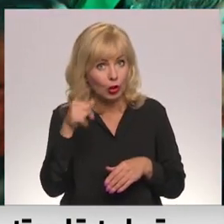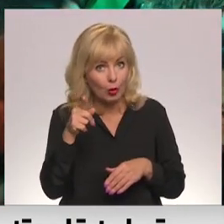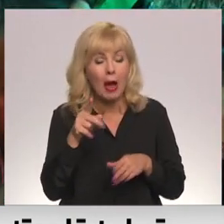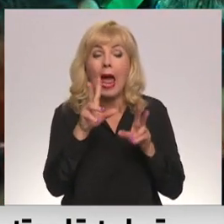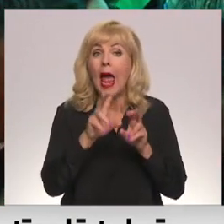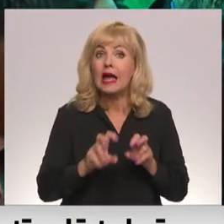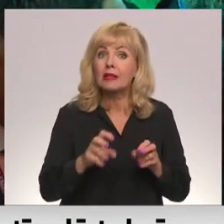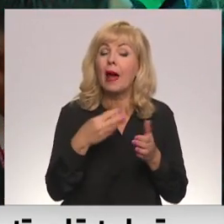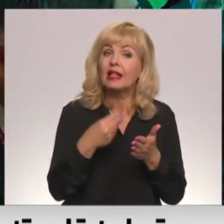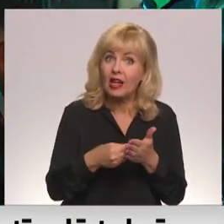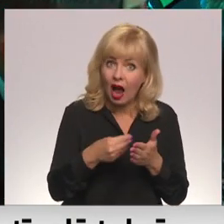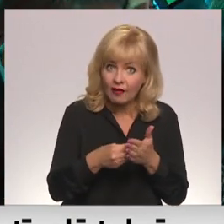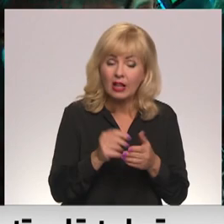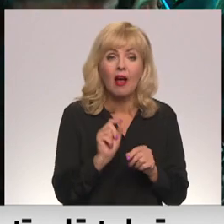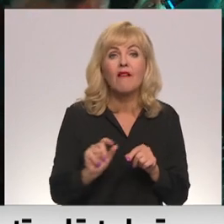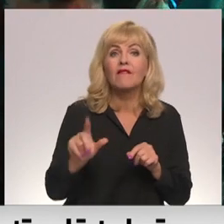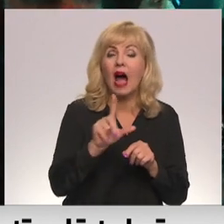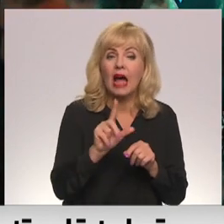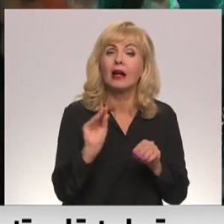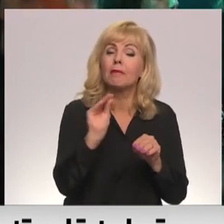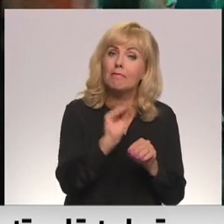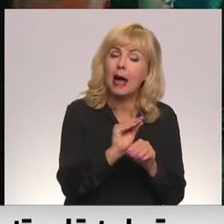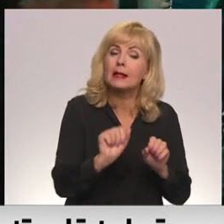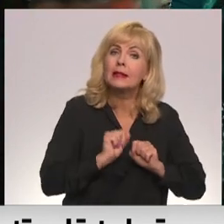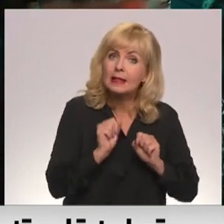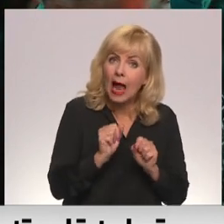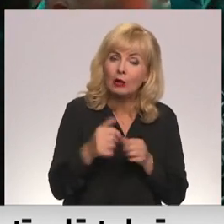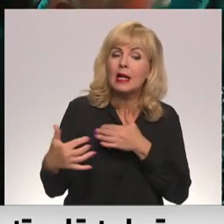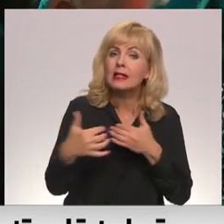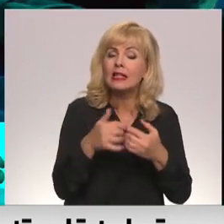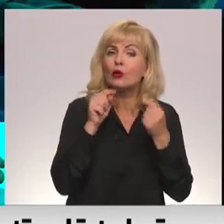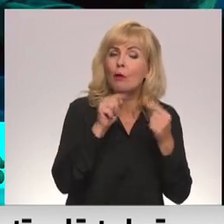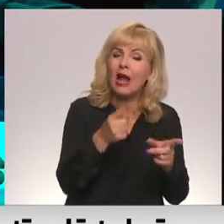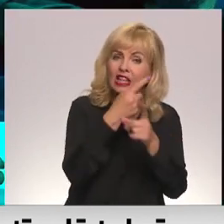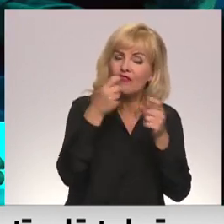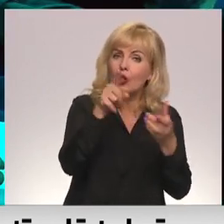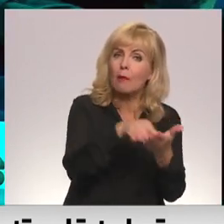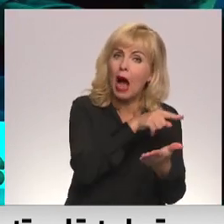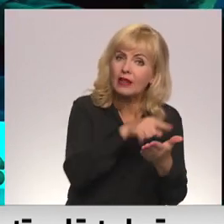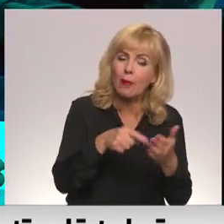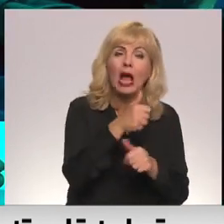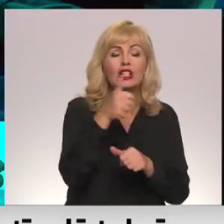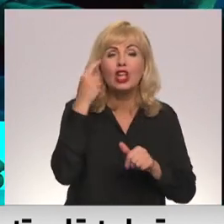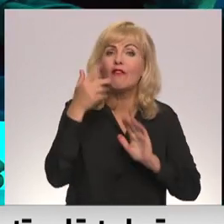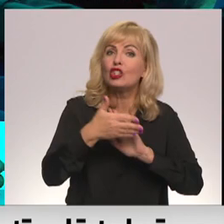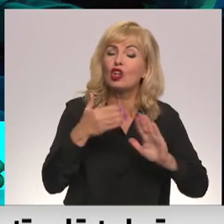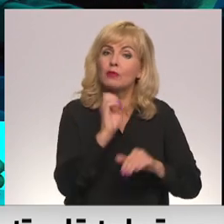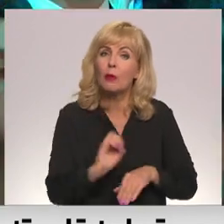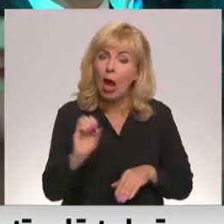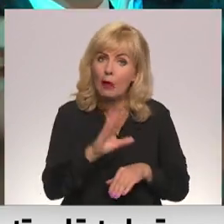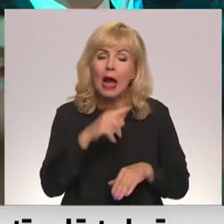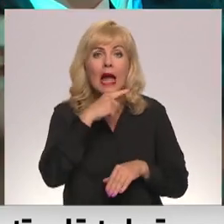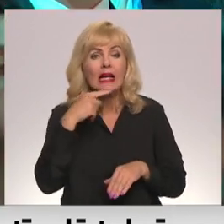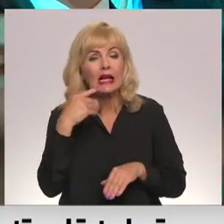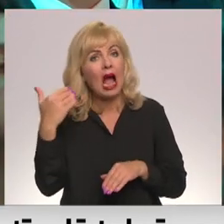ka līdz ar to vēl jāpastiprina centieni cīņā pret informācijas manipulāciju, arī izpratni īpaši Eiropā, ka Krievijas valsts